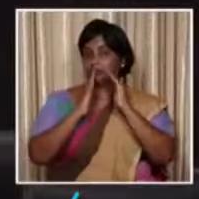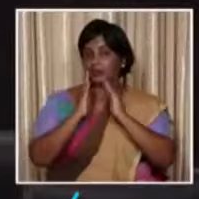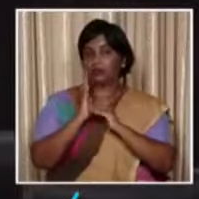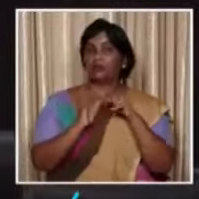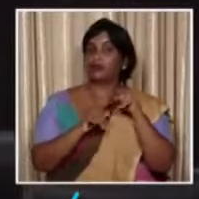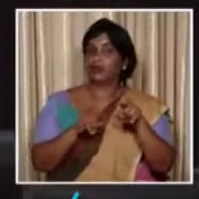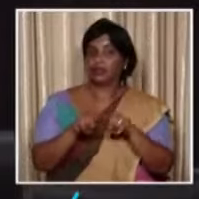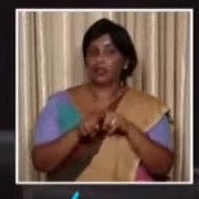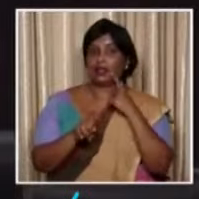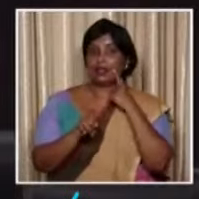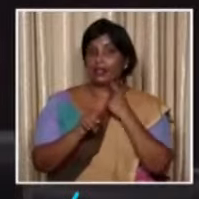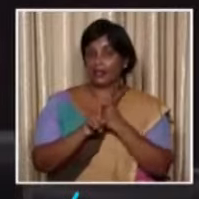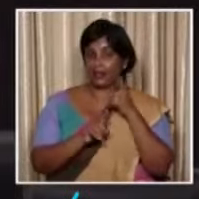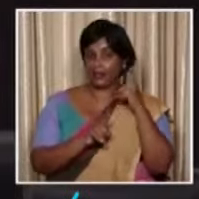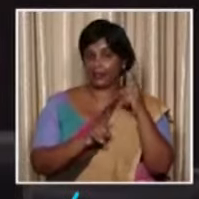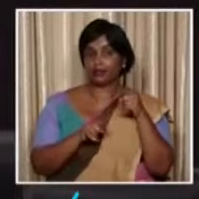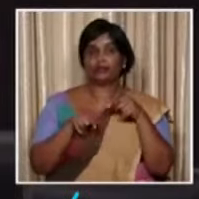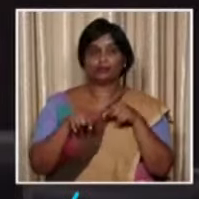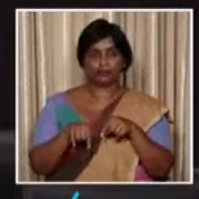ප්‍රසම්පාදනය මහනුවර